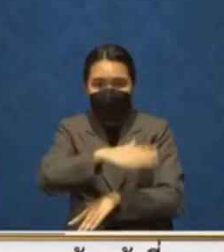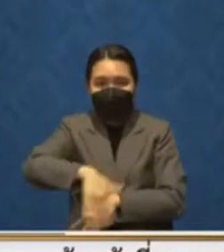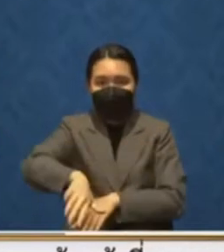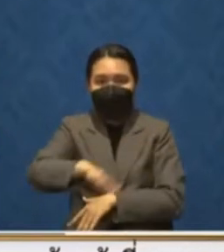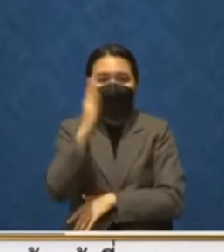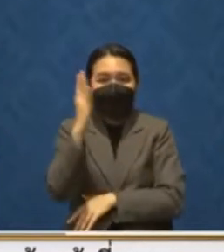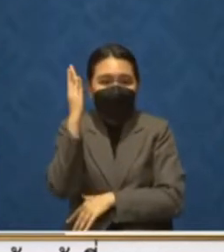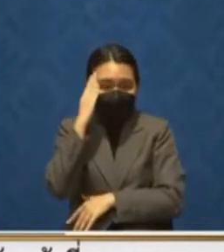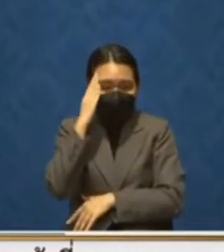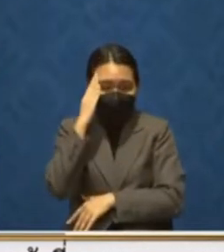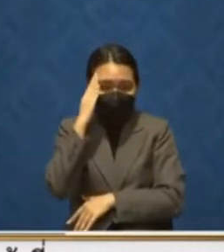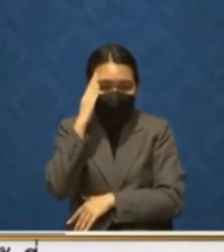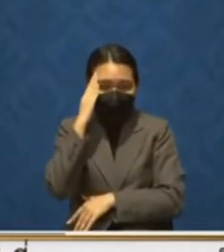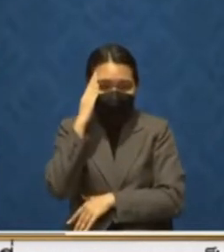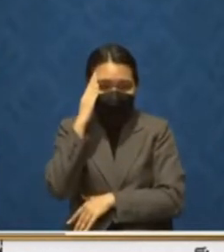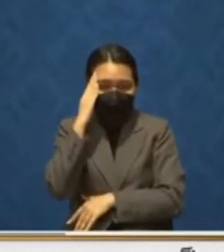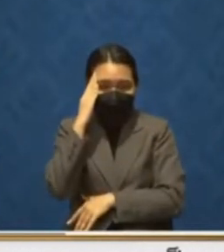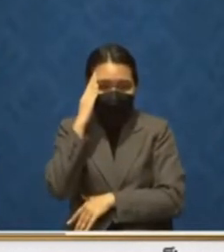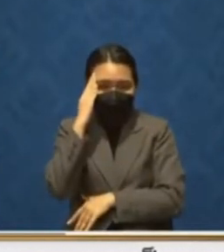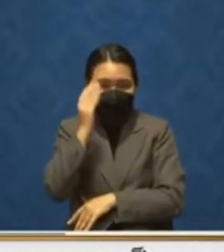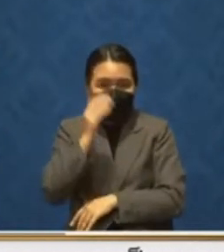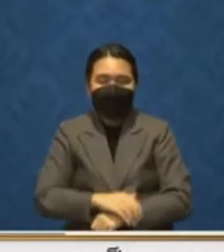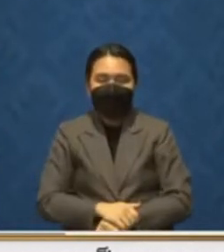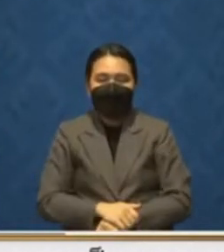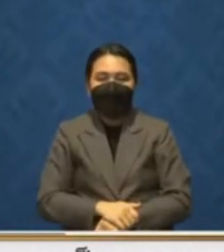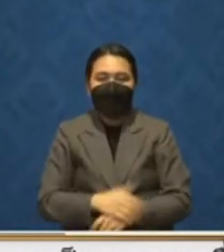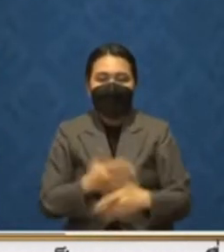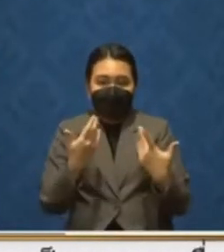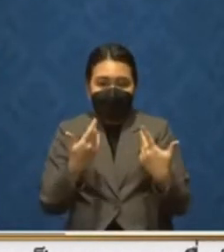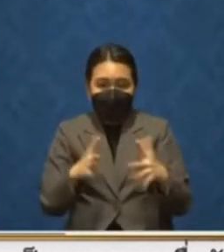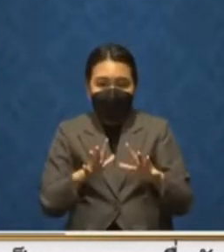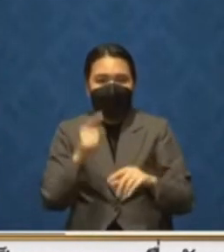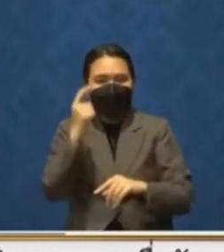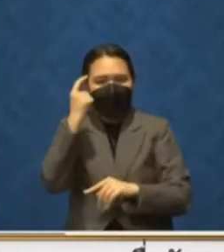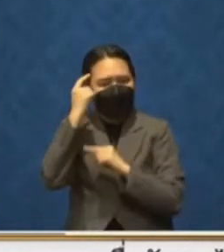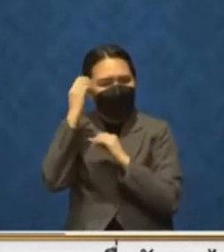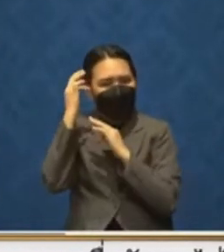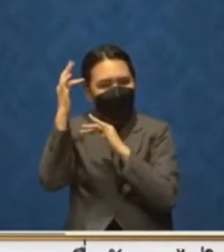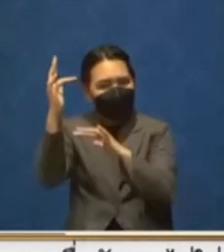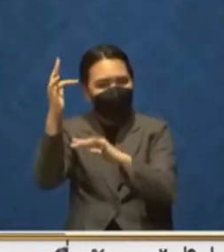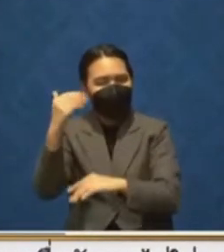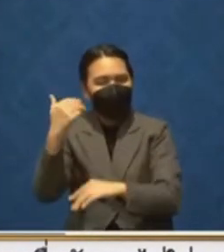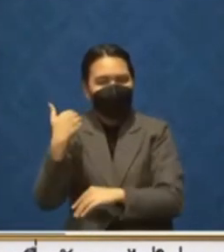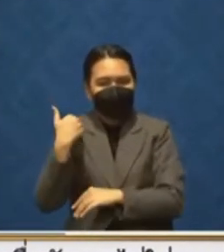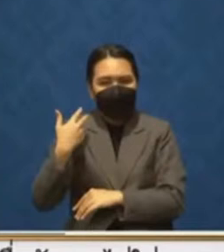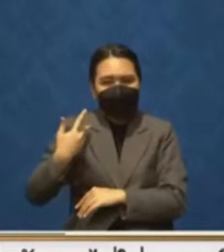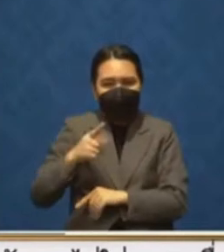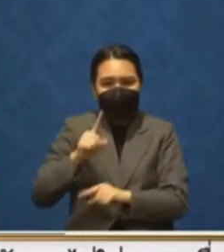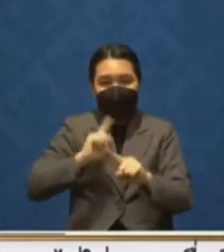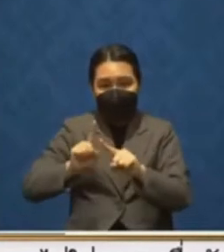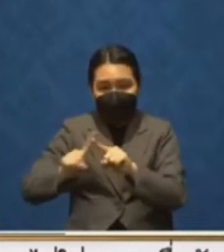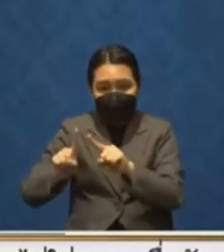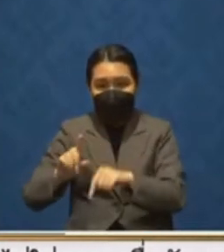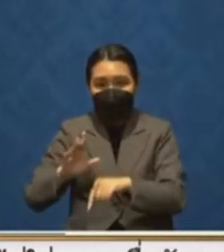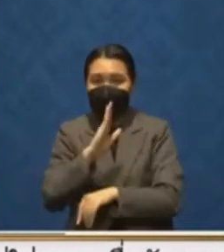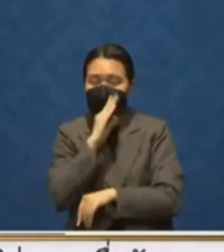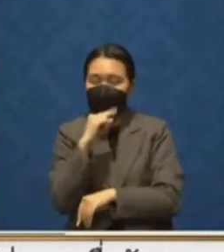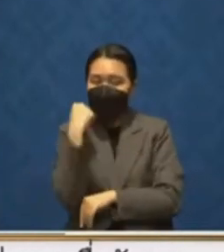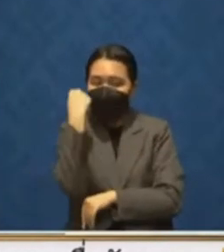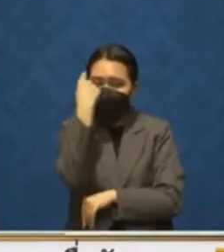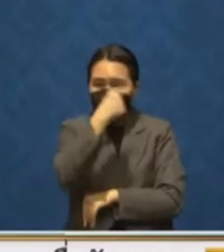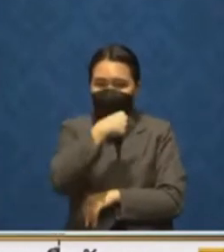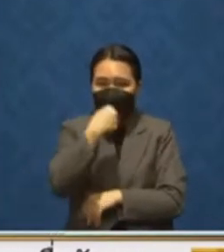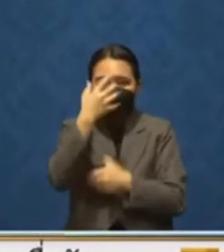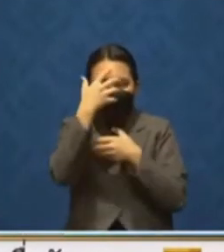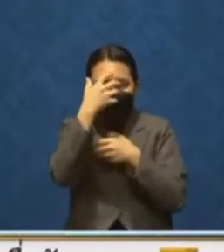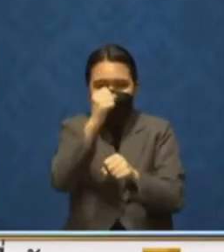เป็นประการดังส่วนไปแล้วแล้วก็หวังว่าน่าจะได้ประโยชน์และหากท่านสนใจที่อยากจะได้